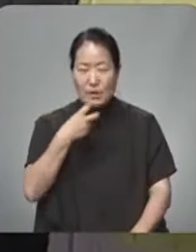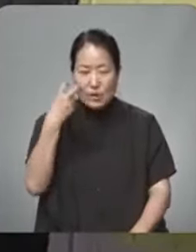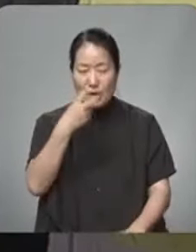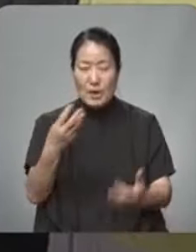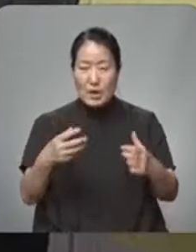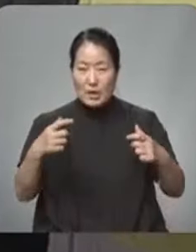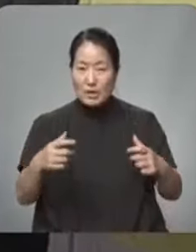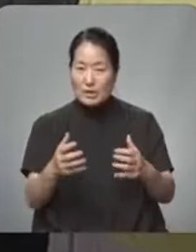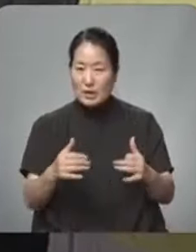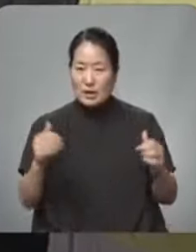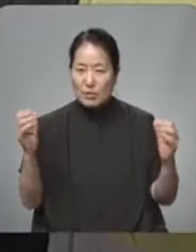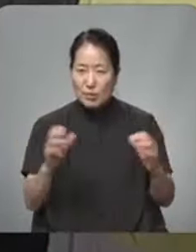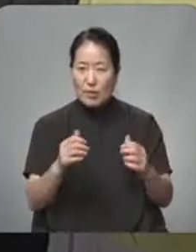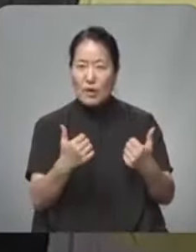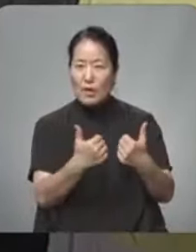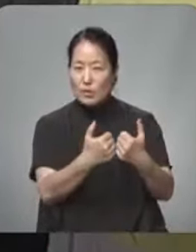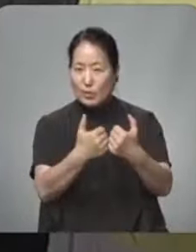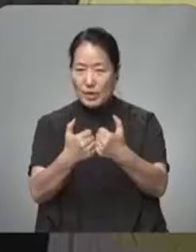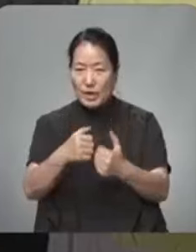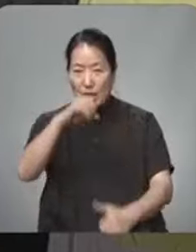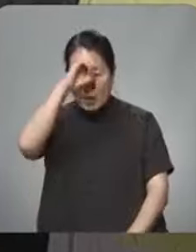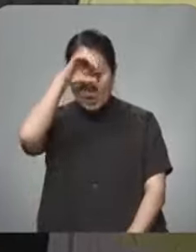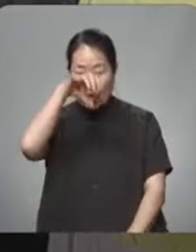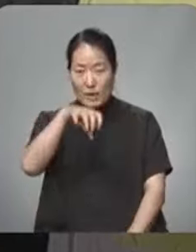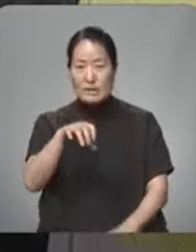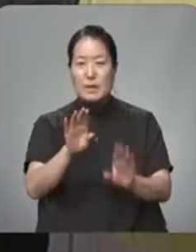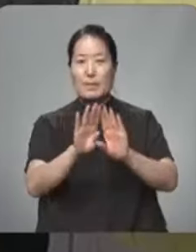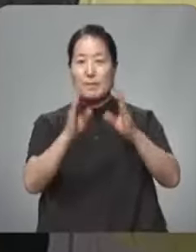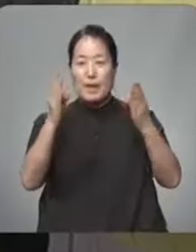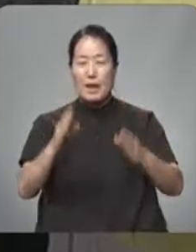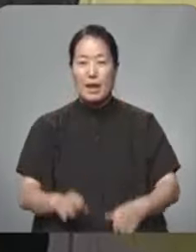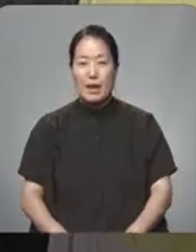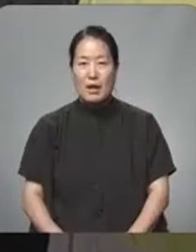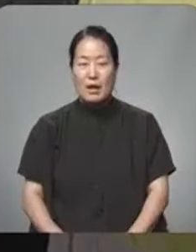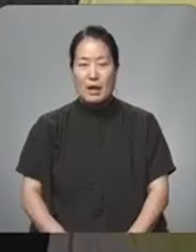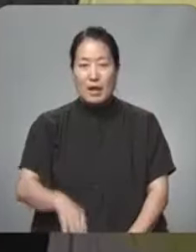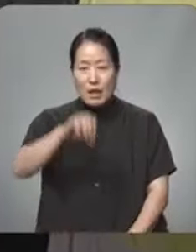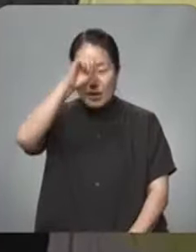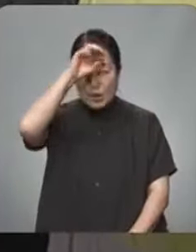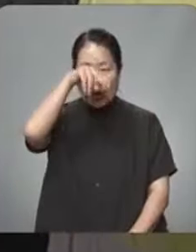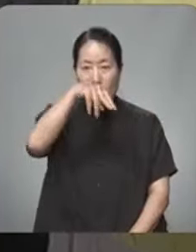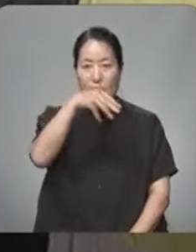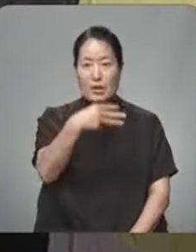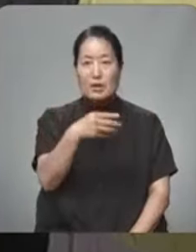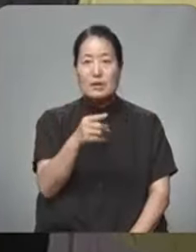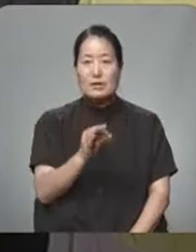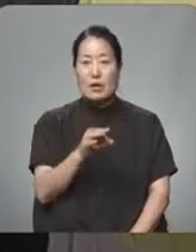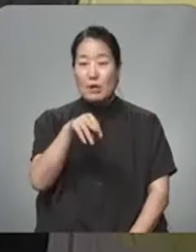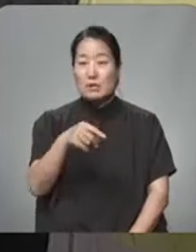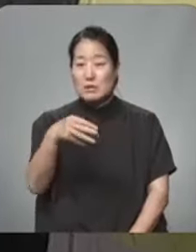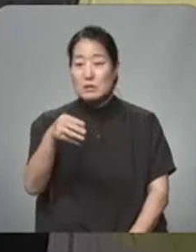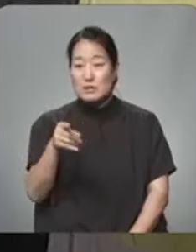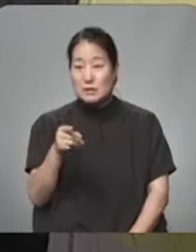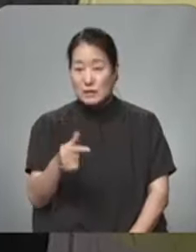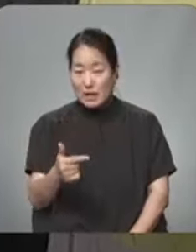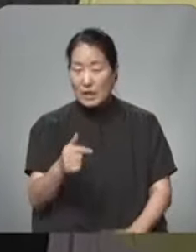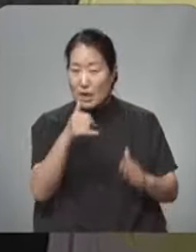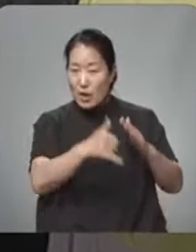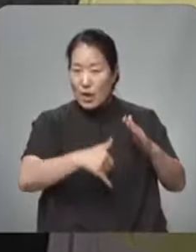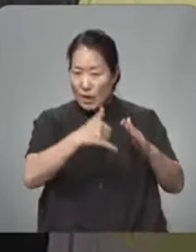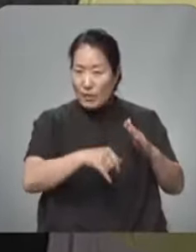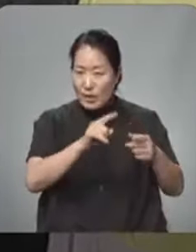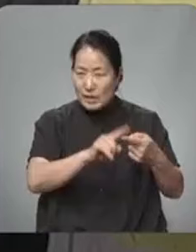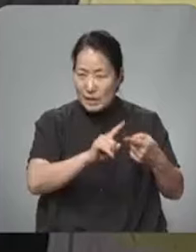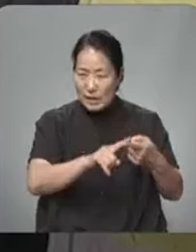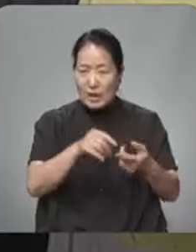토론회가 오늘 영월에서 열렸습니다. 특히 영월 상동 텅스텐 광산의 재개발 상황과 핵심 광물 자원화 방안